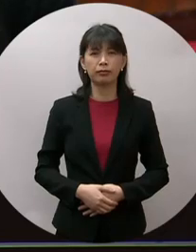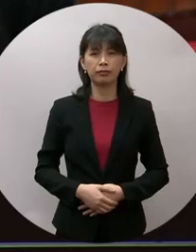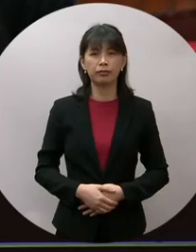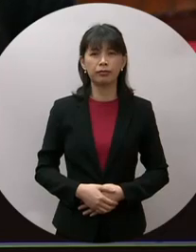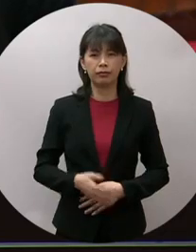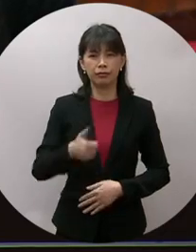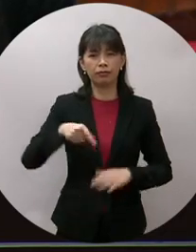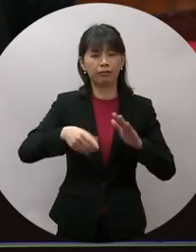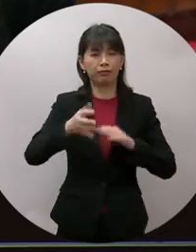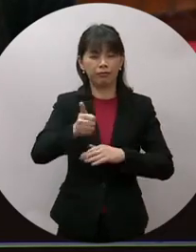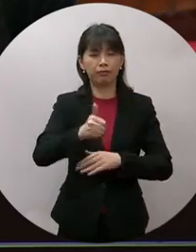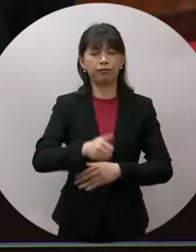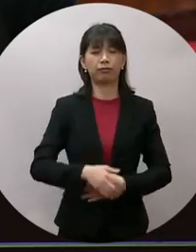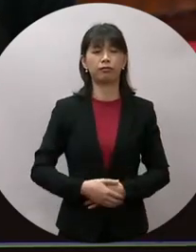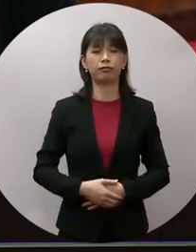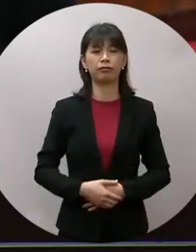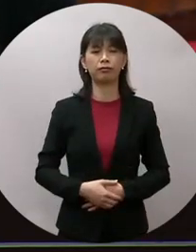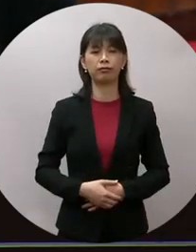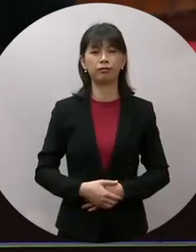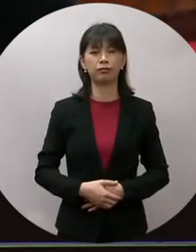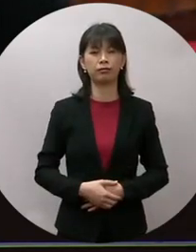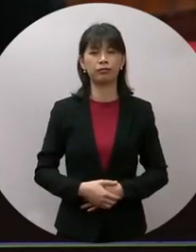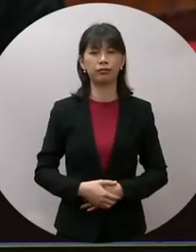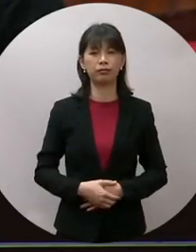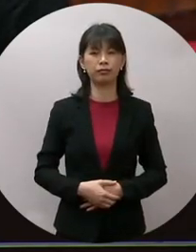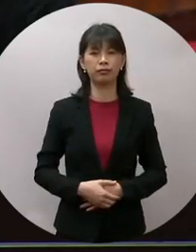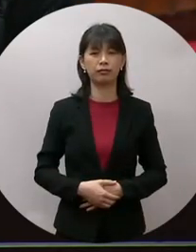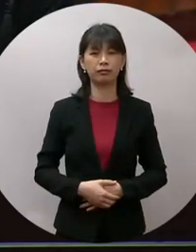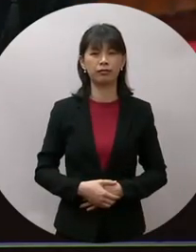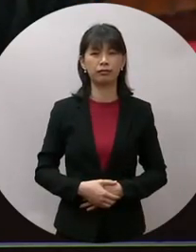谢谢院长。 哎，喂，你好。 两秒。